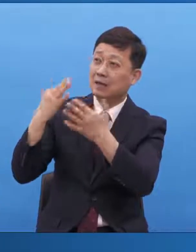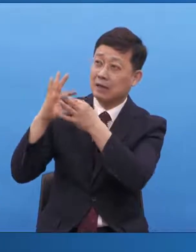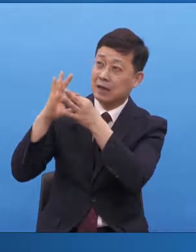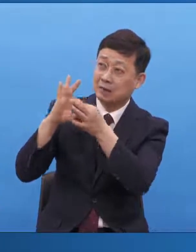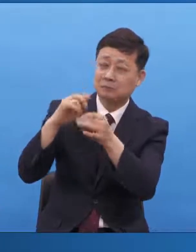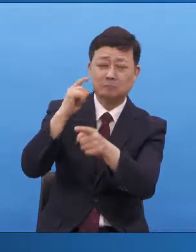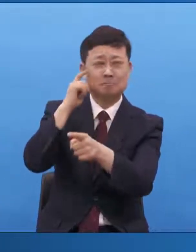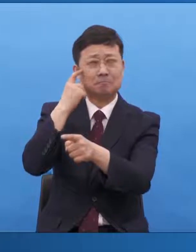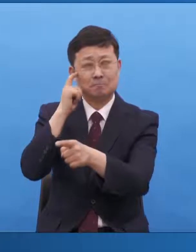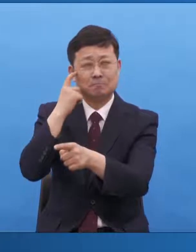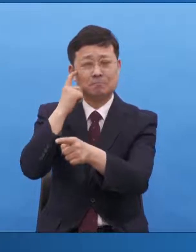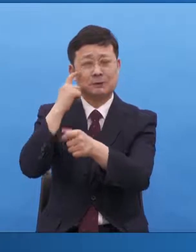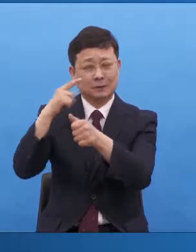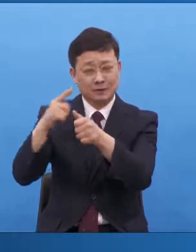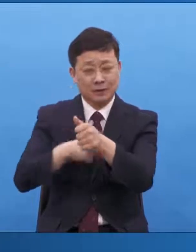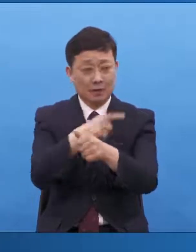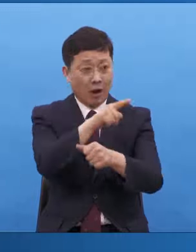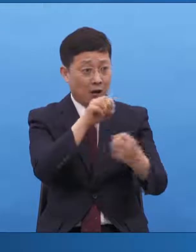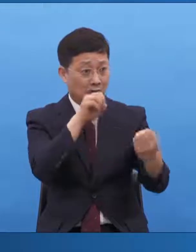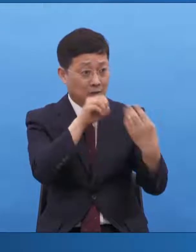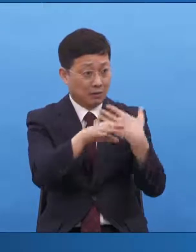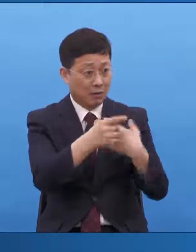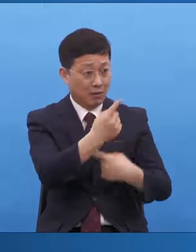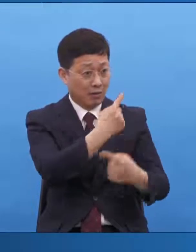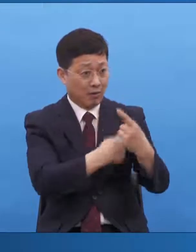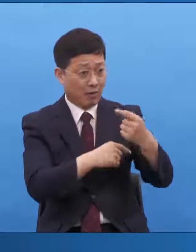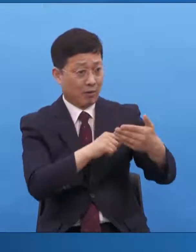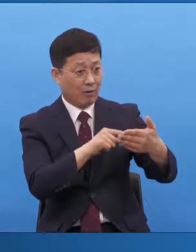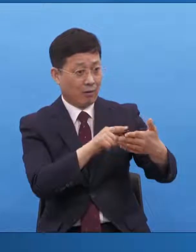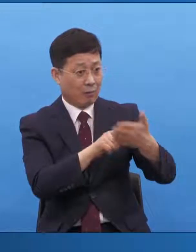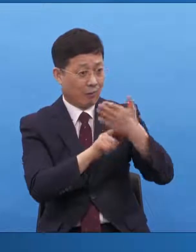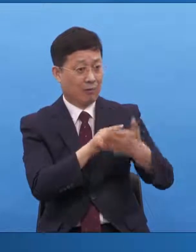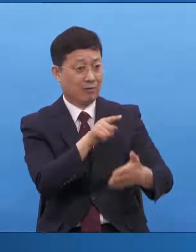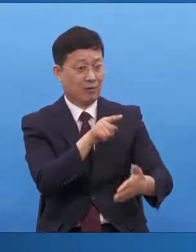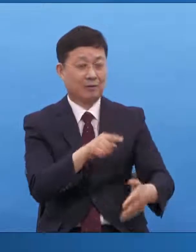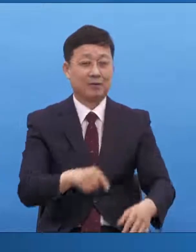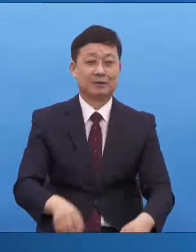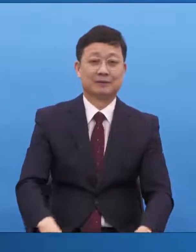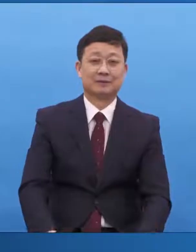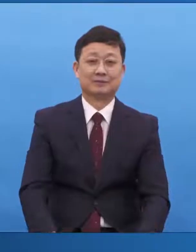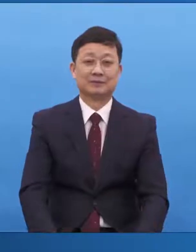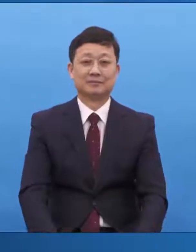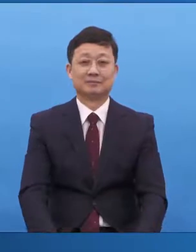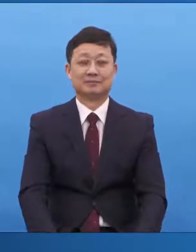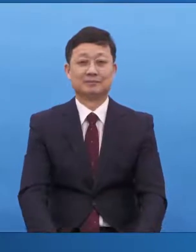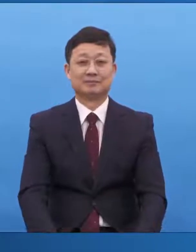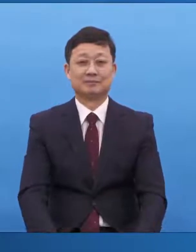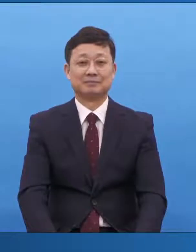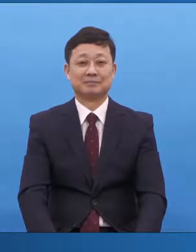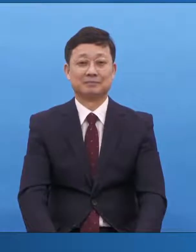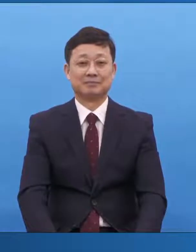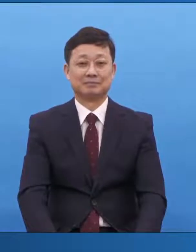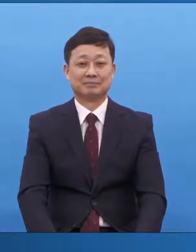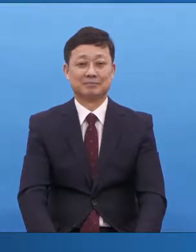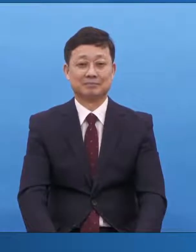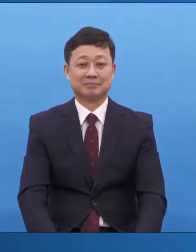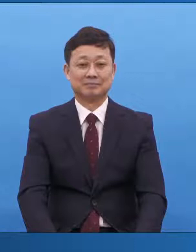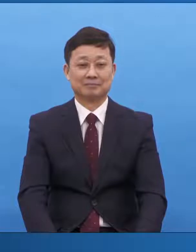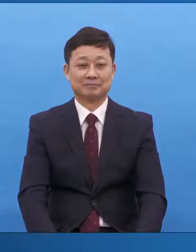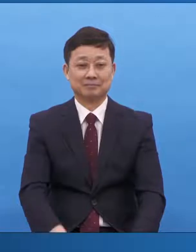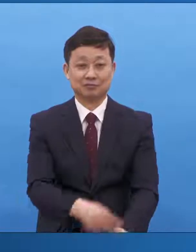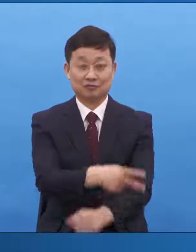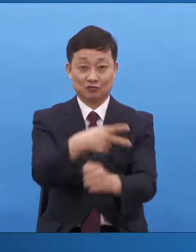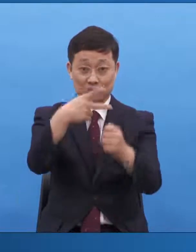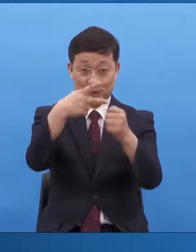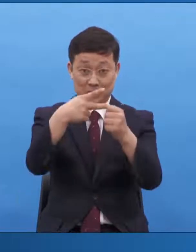뿌리면 이런 응답이 와요. You continue to remain within the things pertaining to God's kingdom, and those kinds of answers follow. 자, 법정에서는